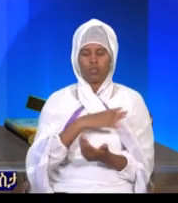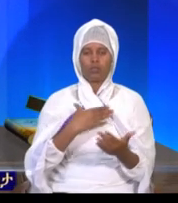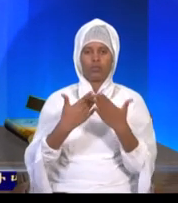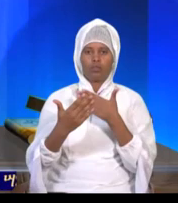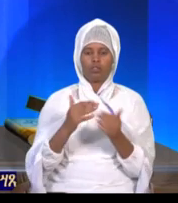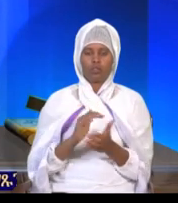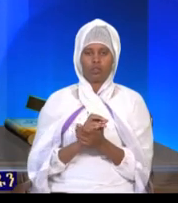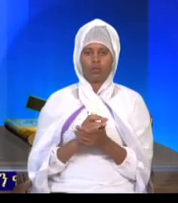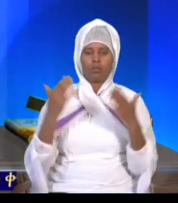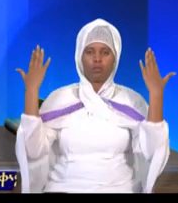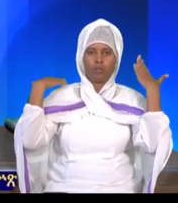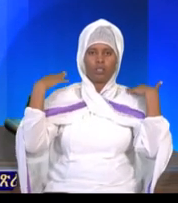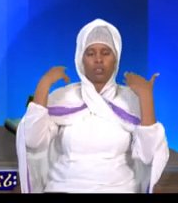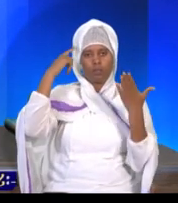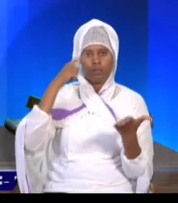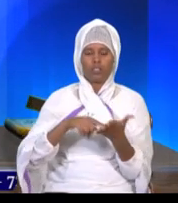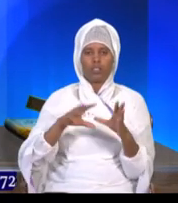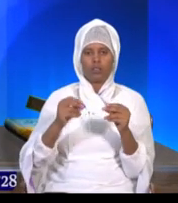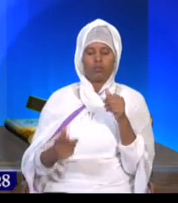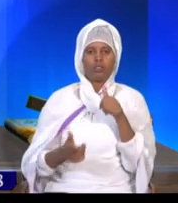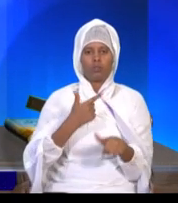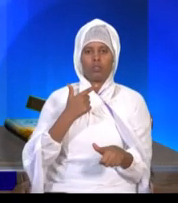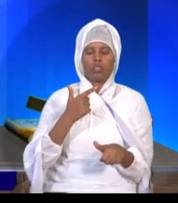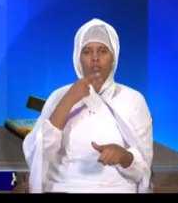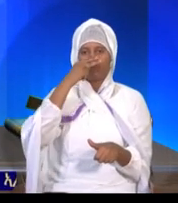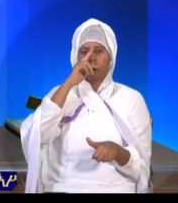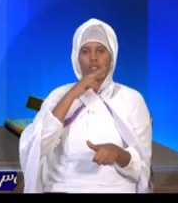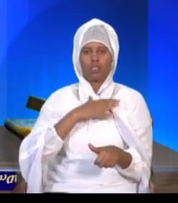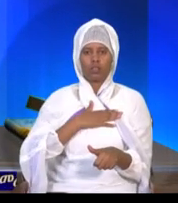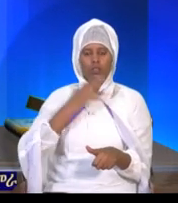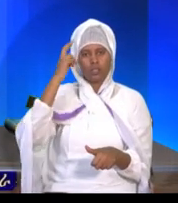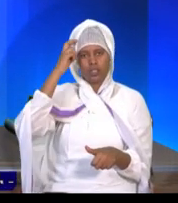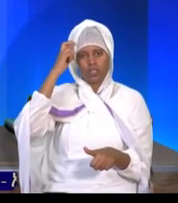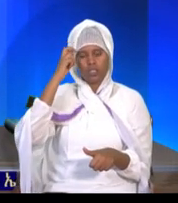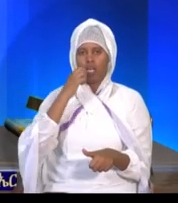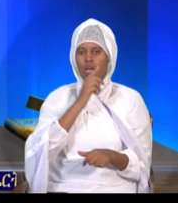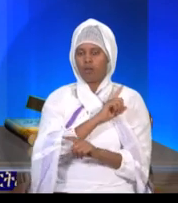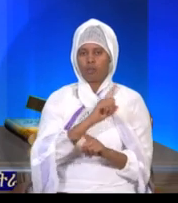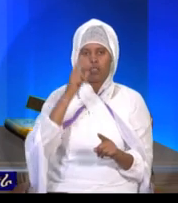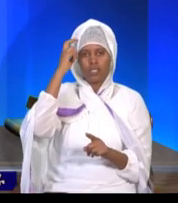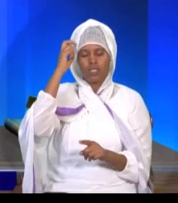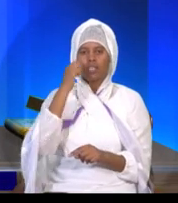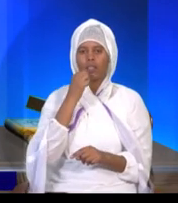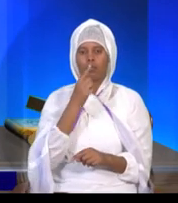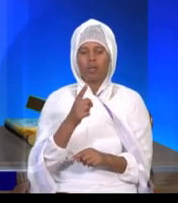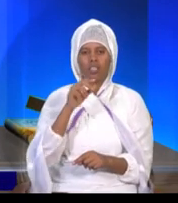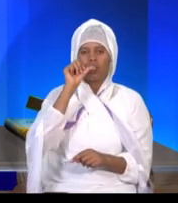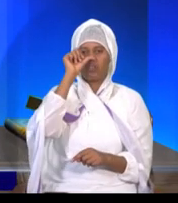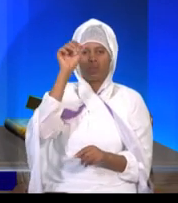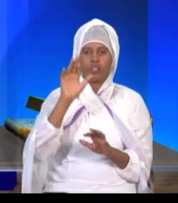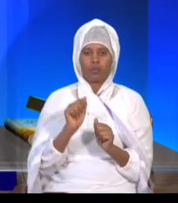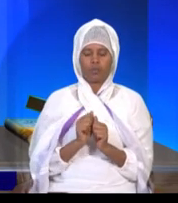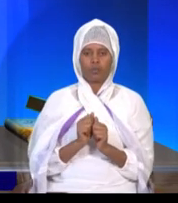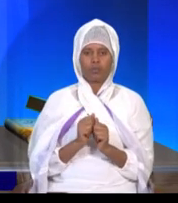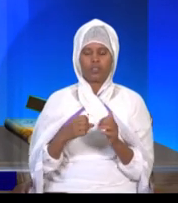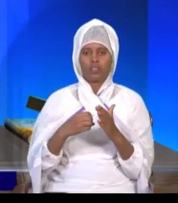يلمزلو بتفطرتهم من ملأختي مالاتي مجم مريم السقاقايو كنسحو يبولون نتان السحة تبهال